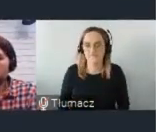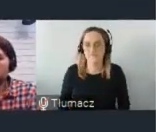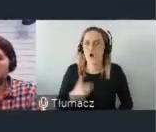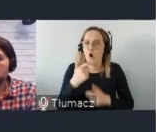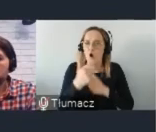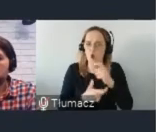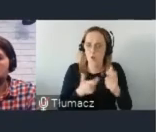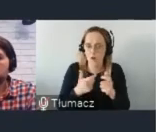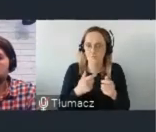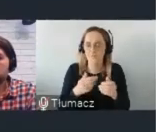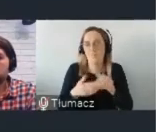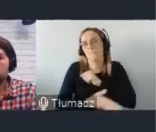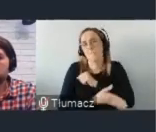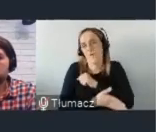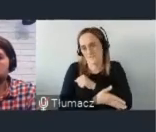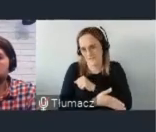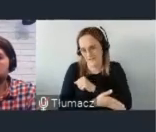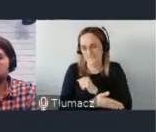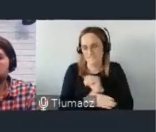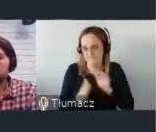Robimy ją od podstaw.